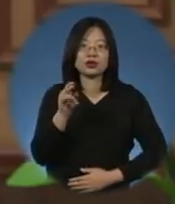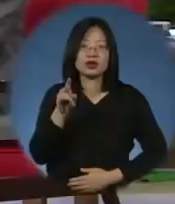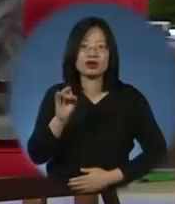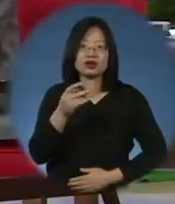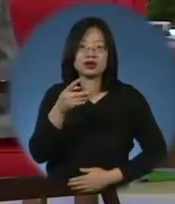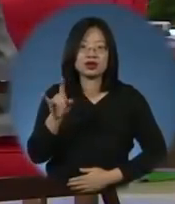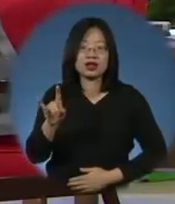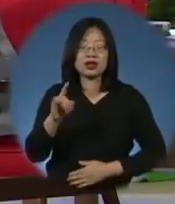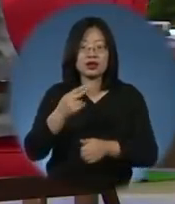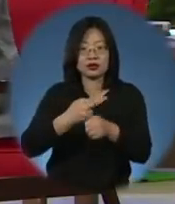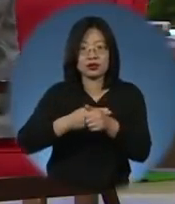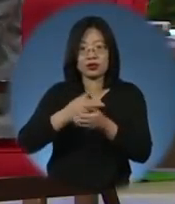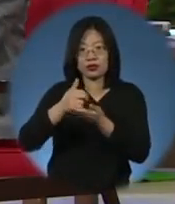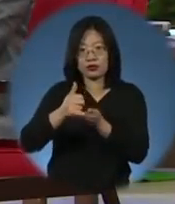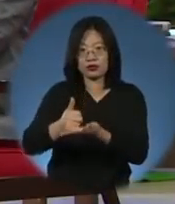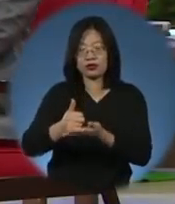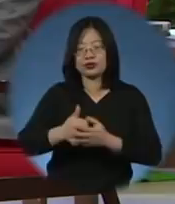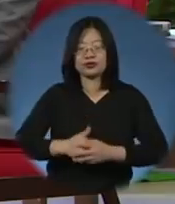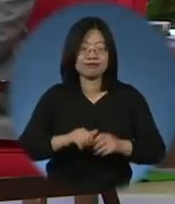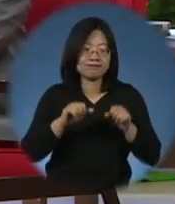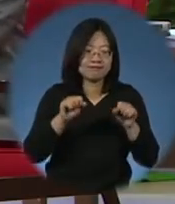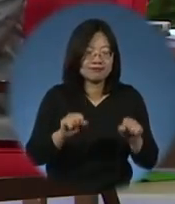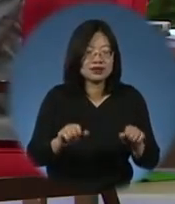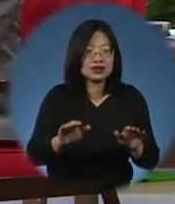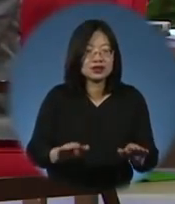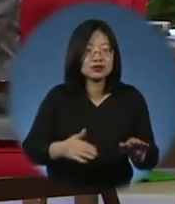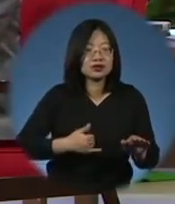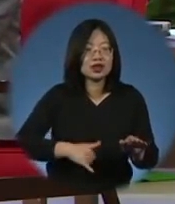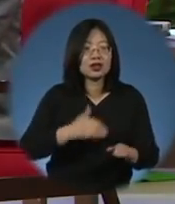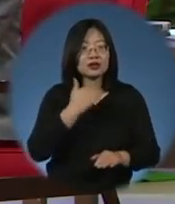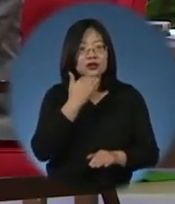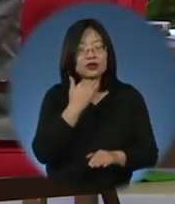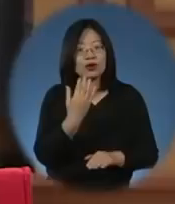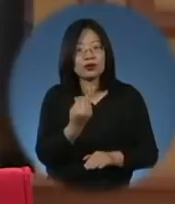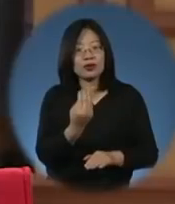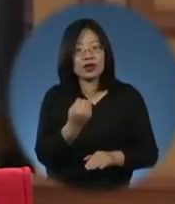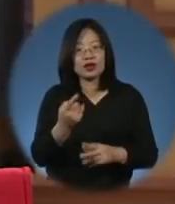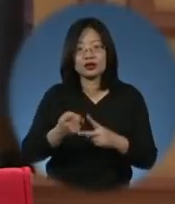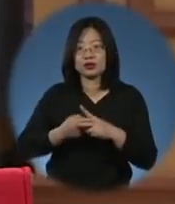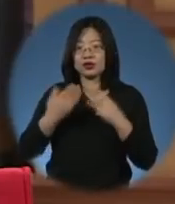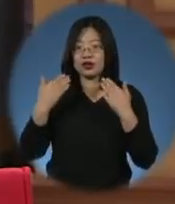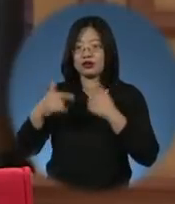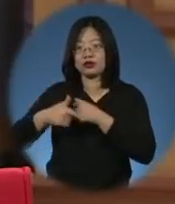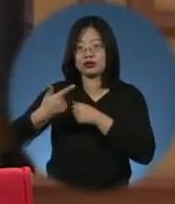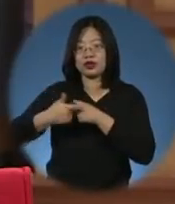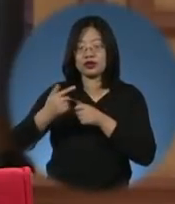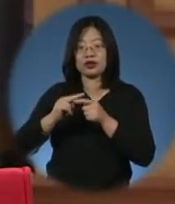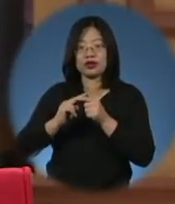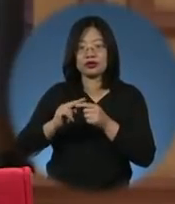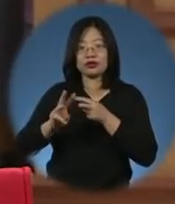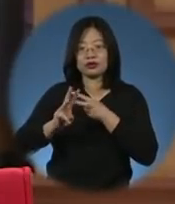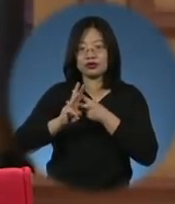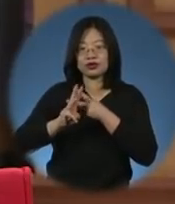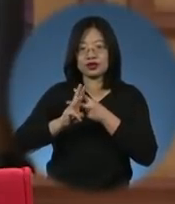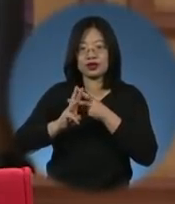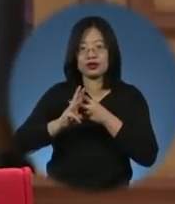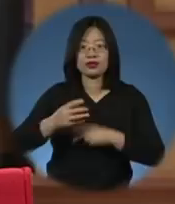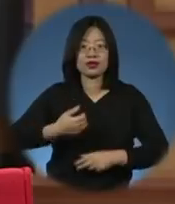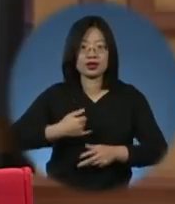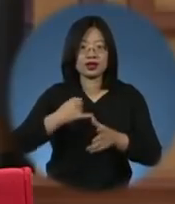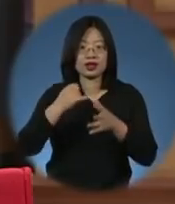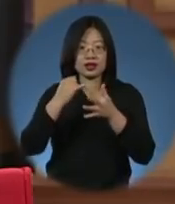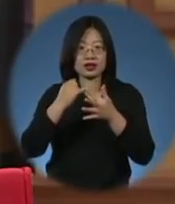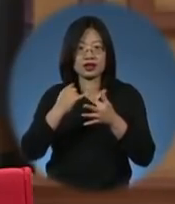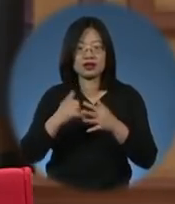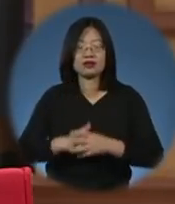교수입니다. 어서 오십시오. 안녕하십니까? 네. 애가 지금 몇 살입니까? 지금 초등학교 6학년하고 중학교 3학년 딸이 있습니다.